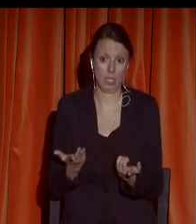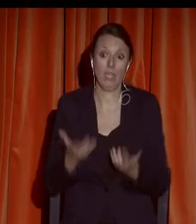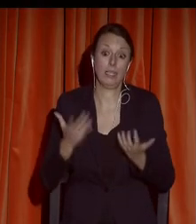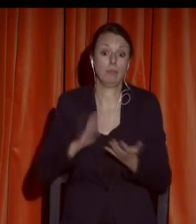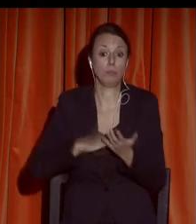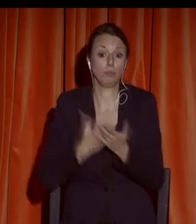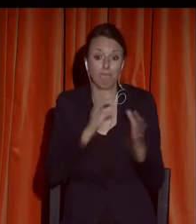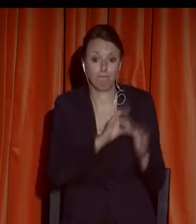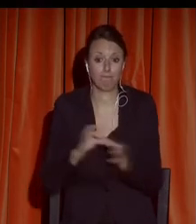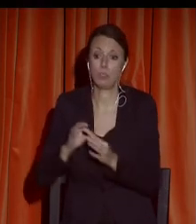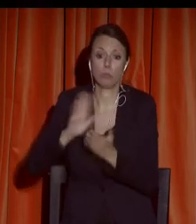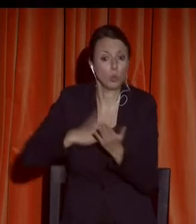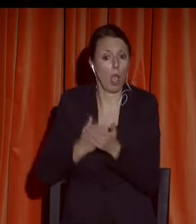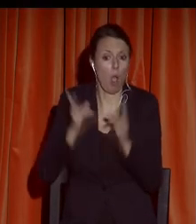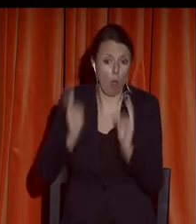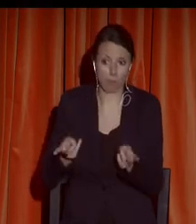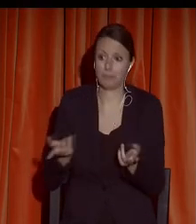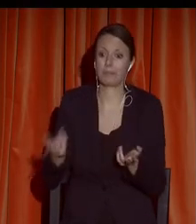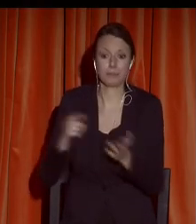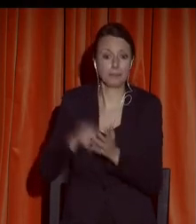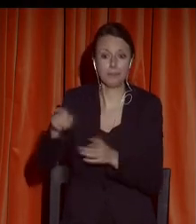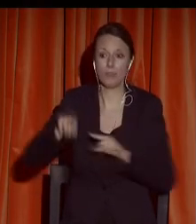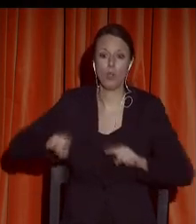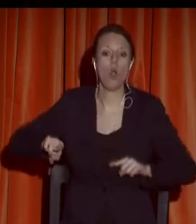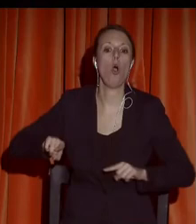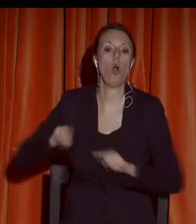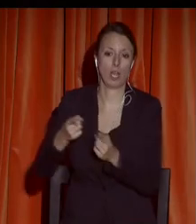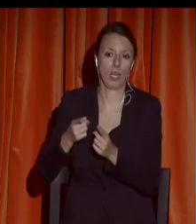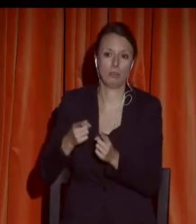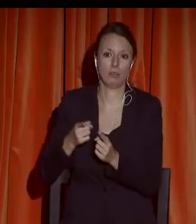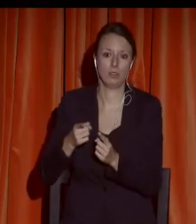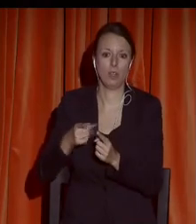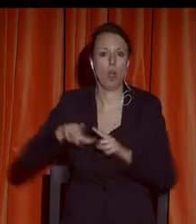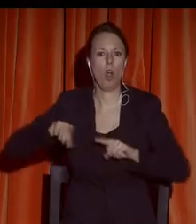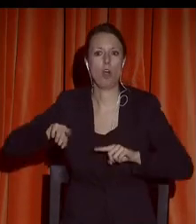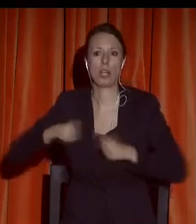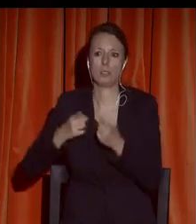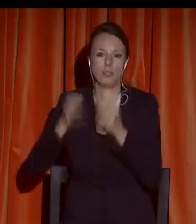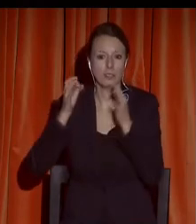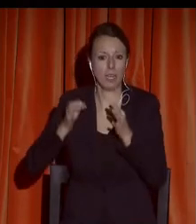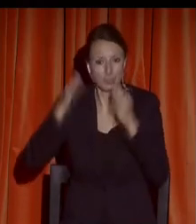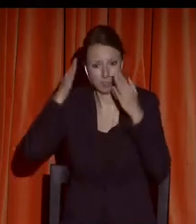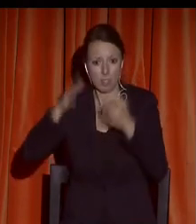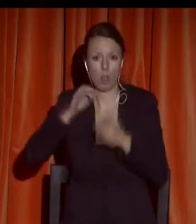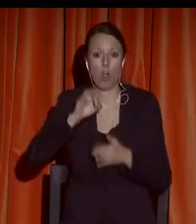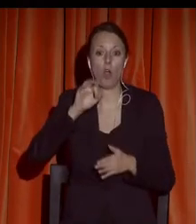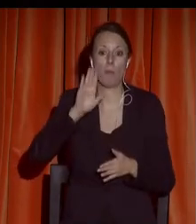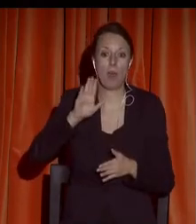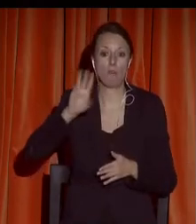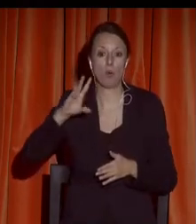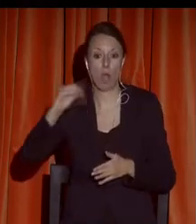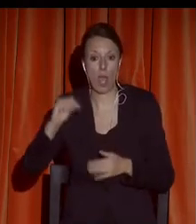a mianowicie mówimy o organizacji, mówimy, myślę, o w tej chwili OBWE, o